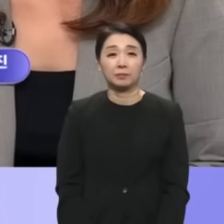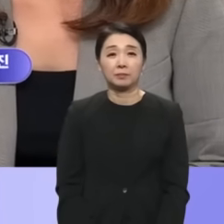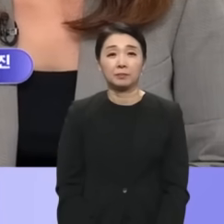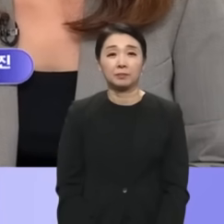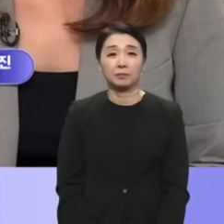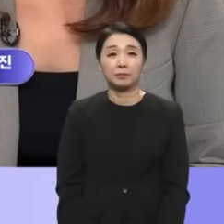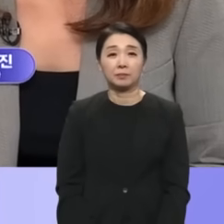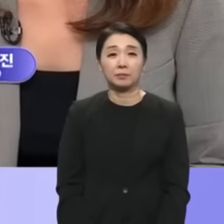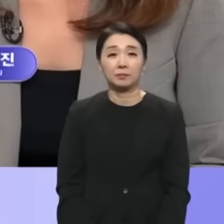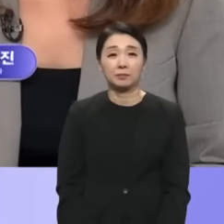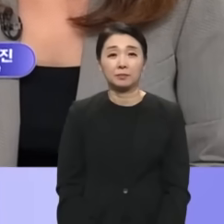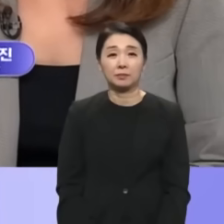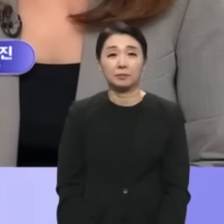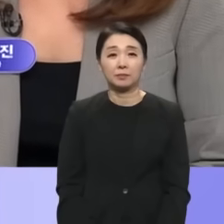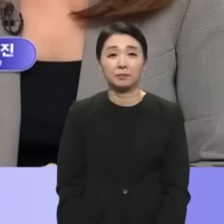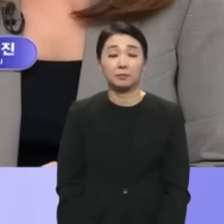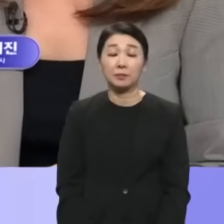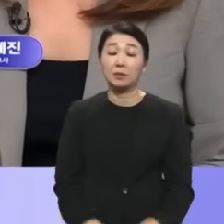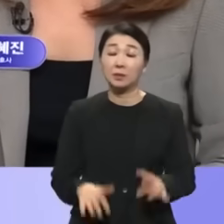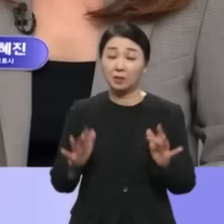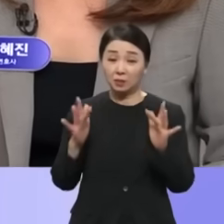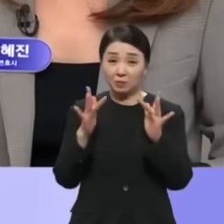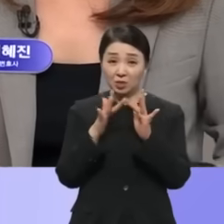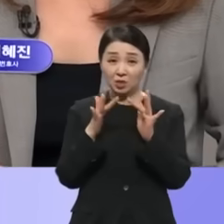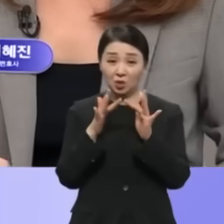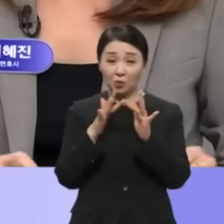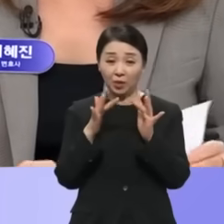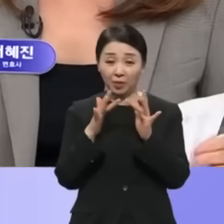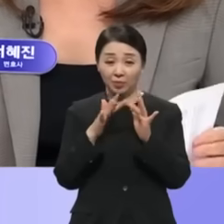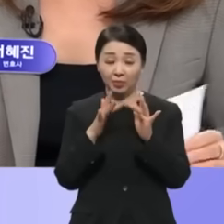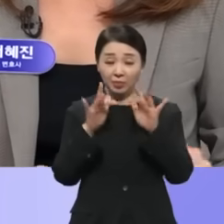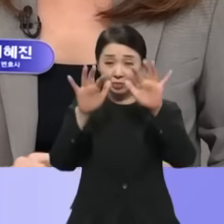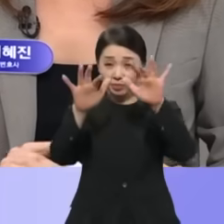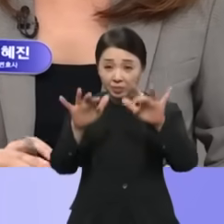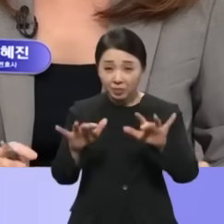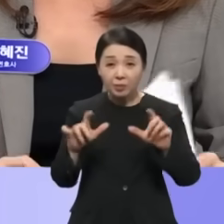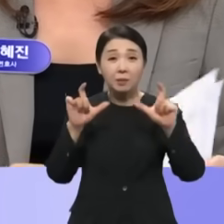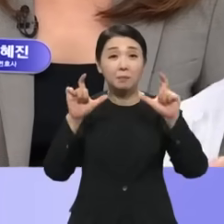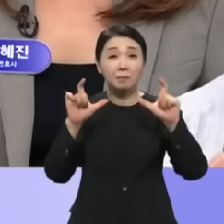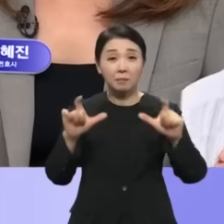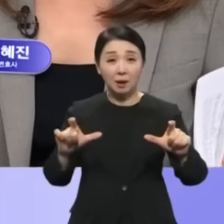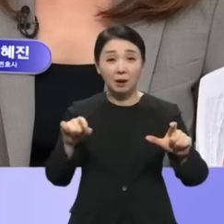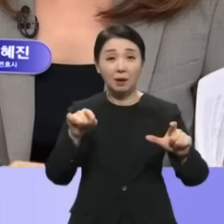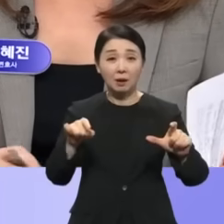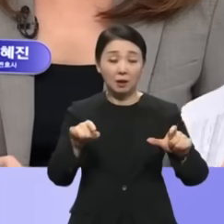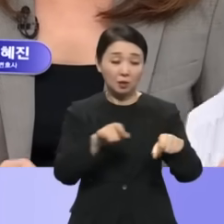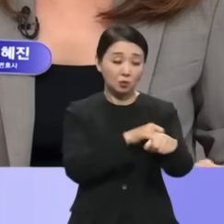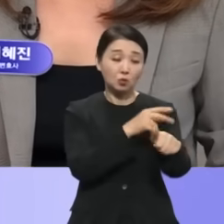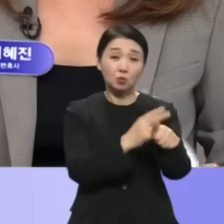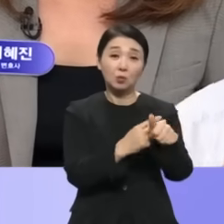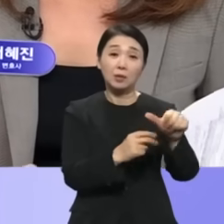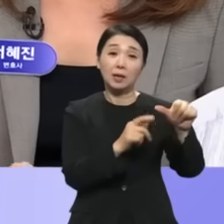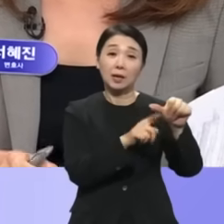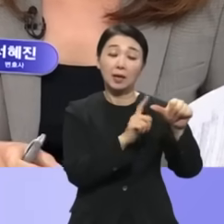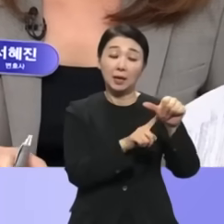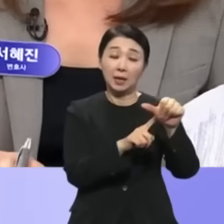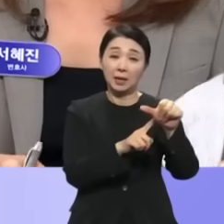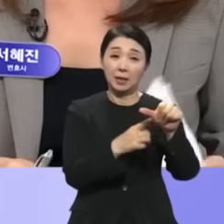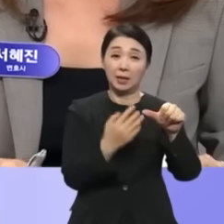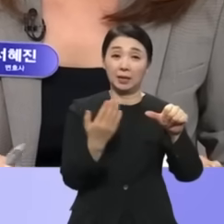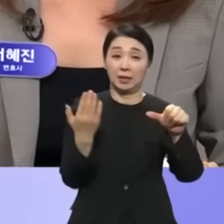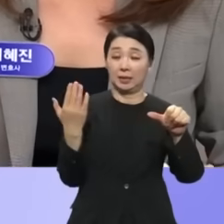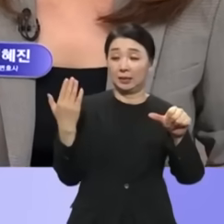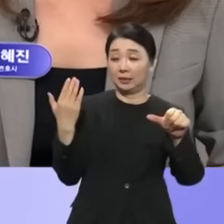해보겠습니다이 각종 지금 온라인 커뮤니티에서 특수교사 a씨가 지난해 말에 공판